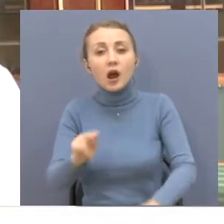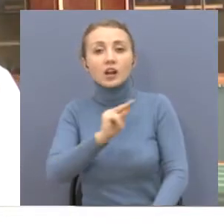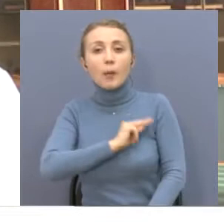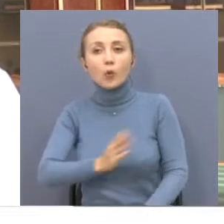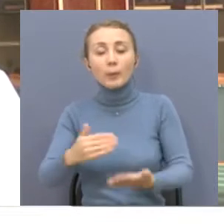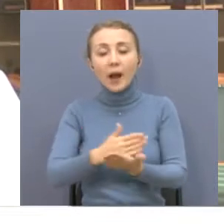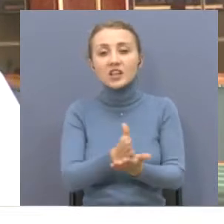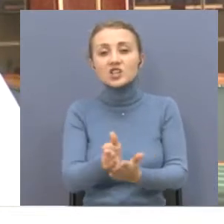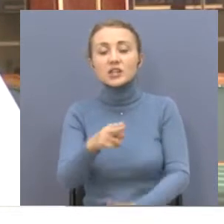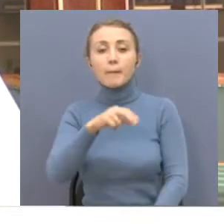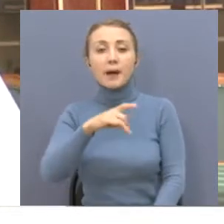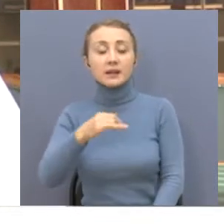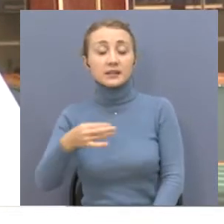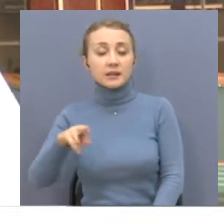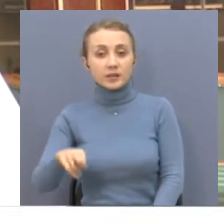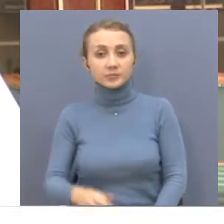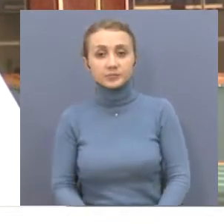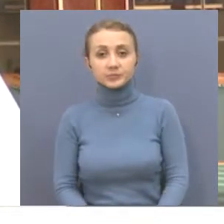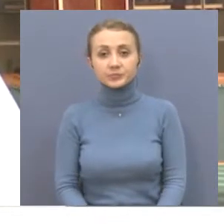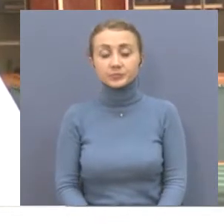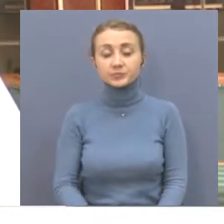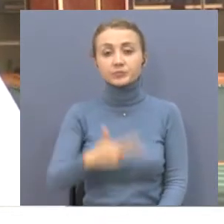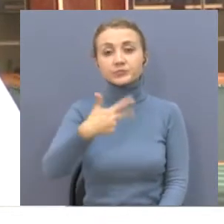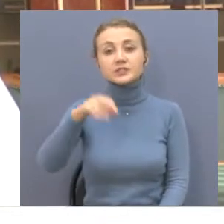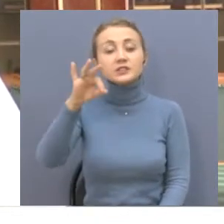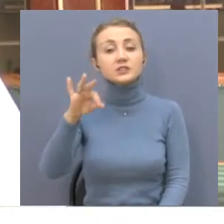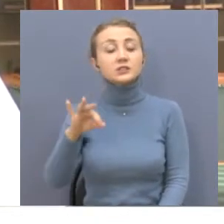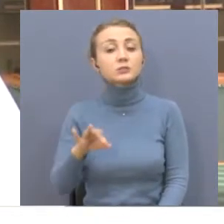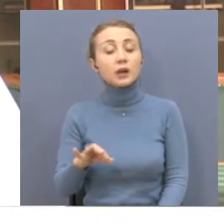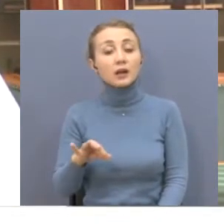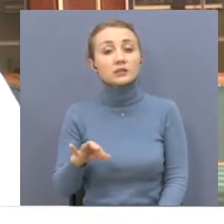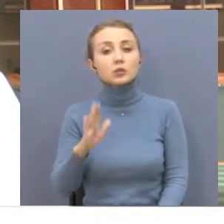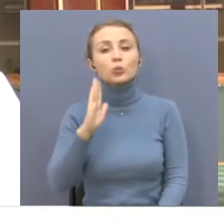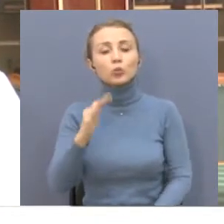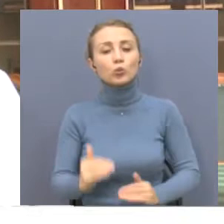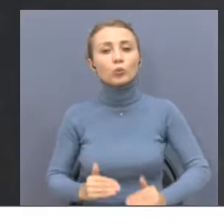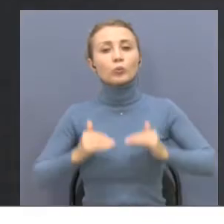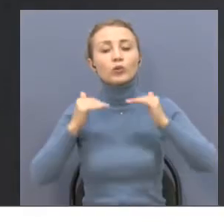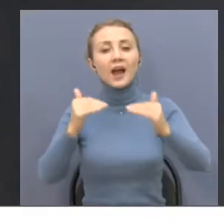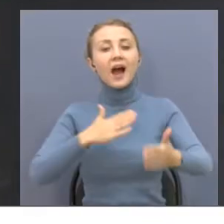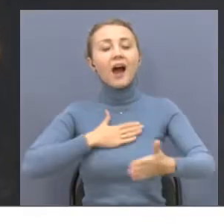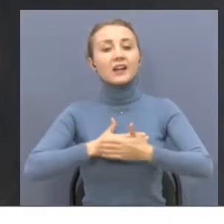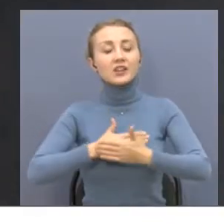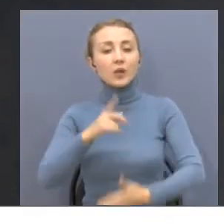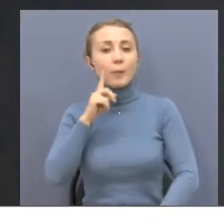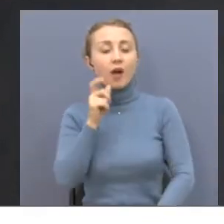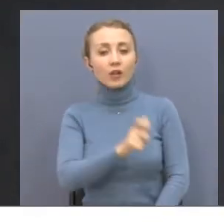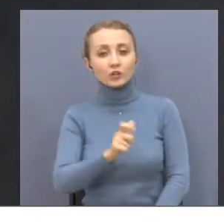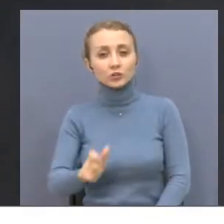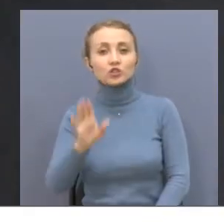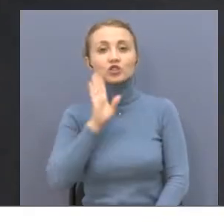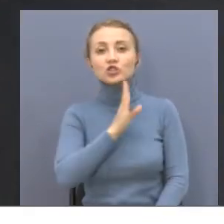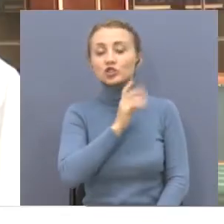Праймеризде участвовало очень много. Мәслихаттарға сайлаудың жаңа үлгісі барлық партия өкілдерінің жергілікті басқару жүйесіне